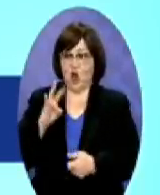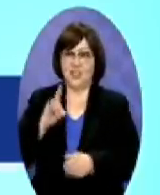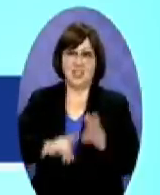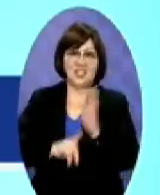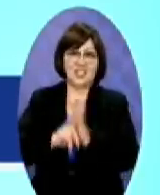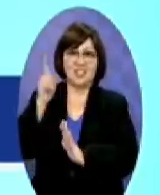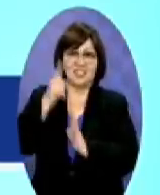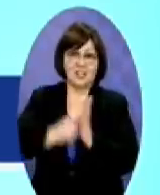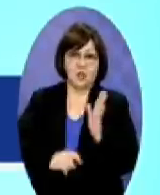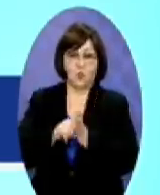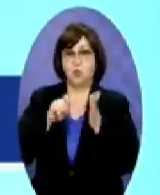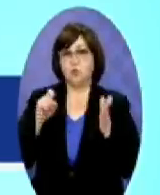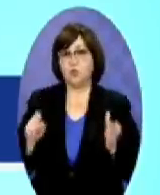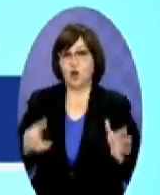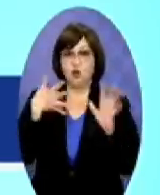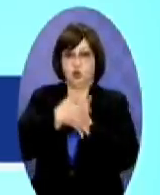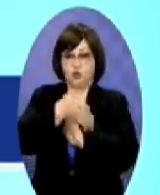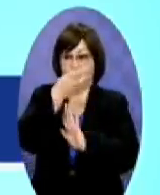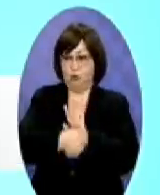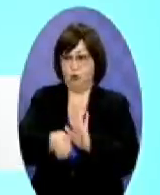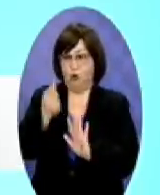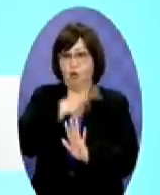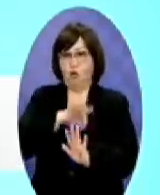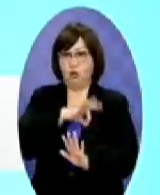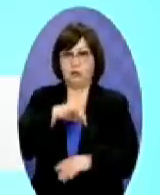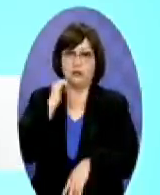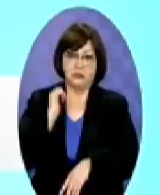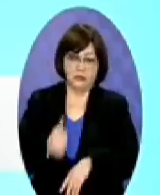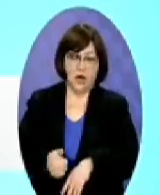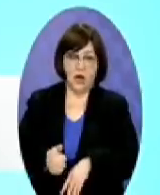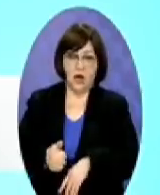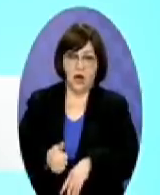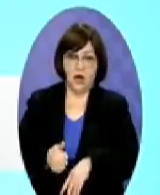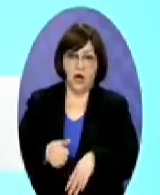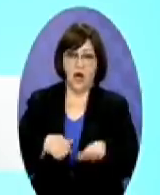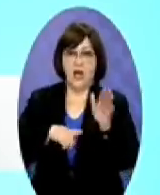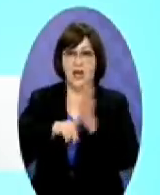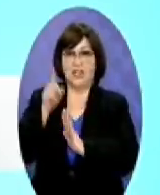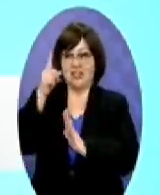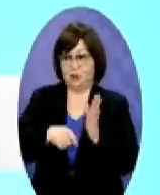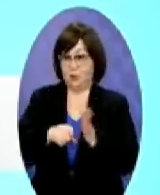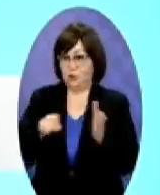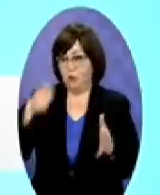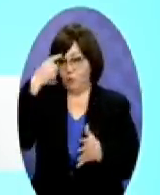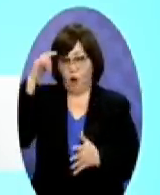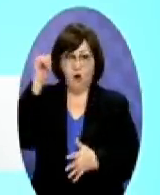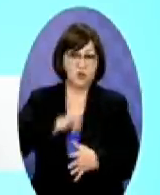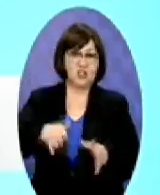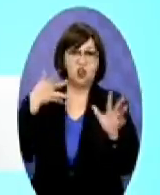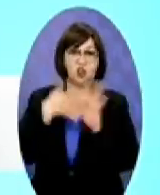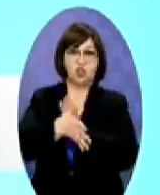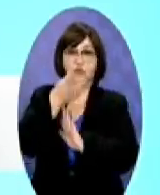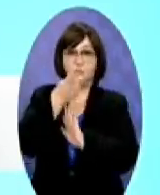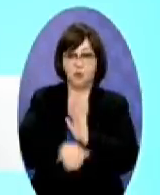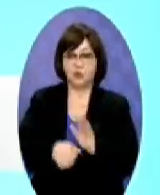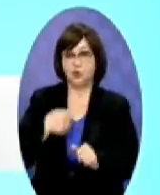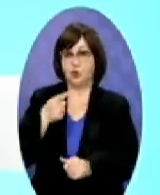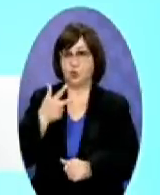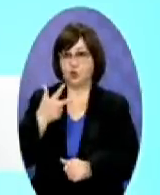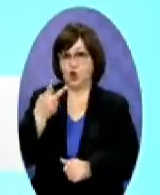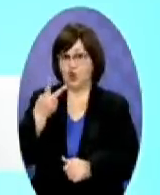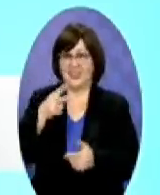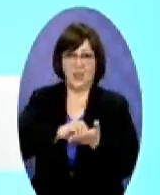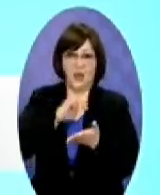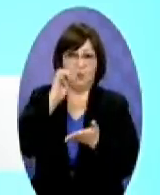байдлаар төсвийн орлого бас сайн байгаа. Эхний 1 сар дээр бол Монгол улсын төсөв 132 тэрбум